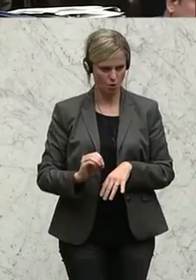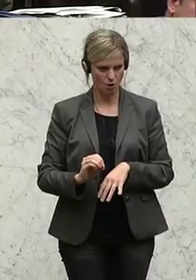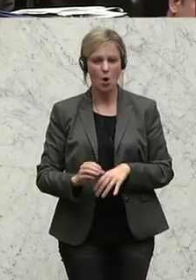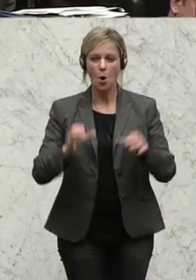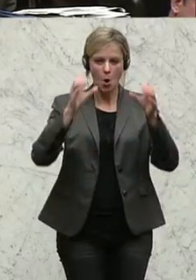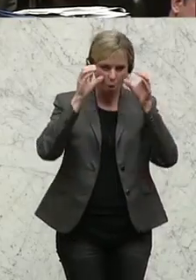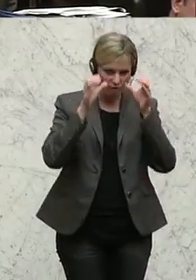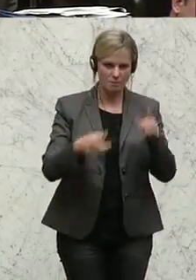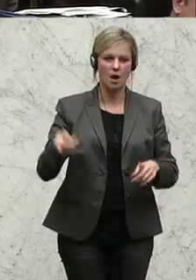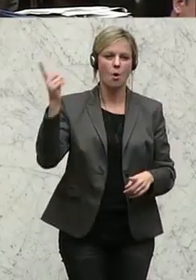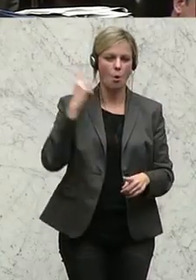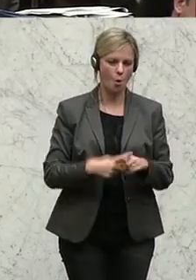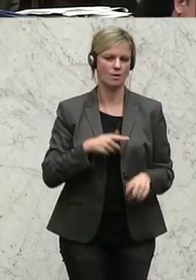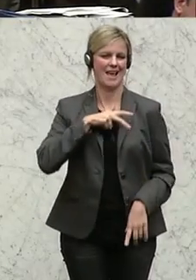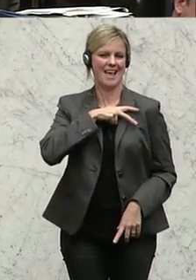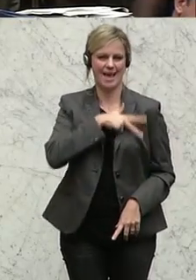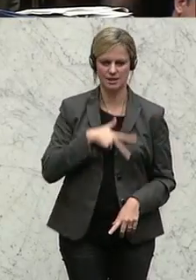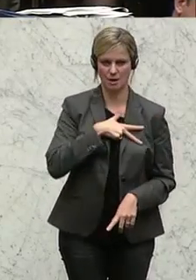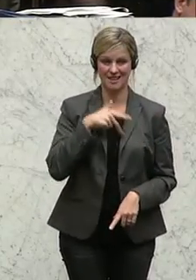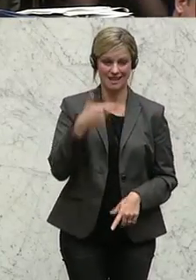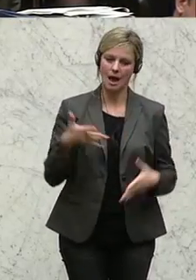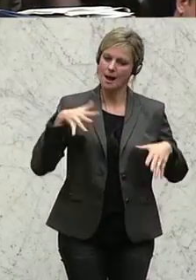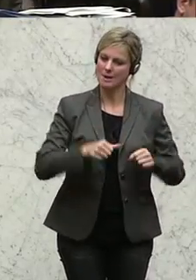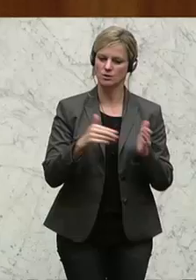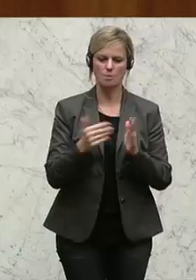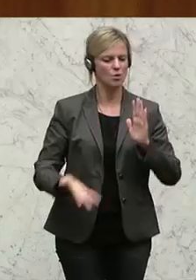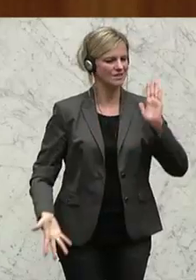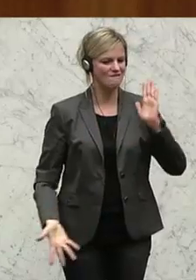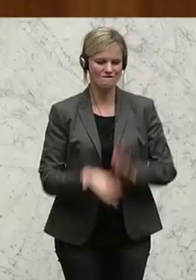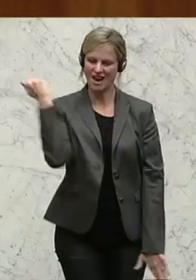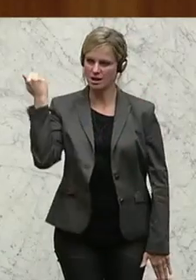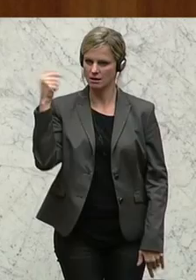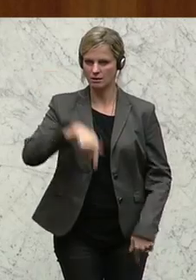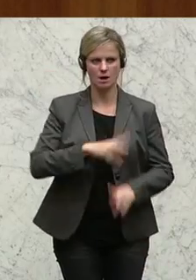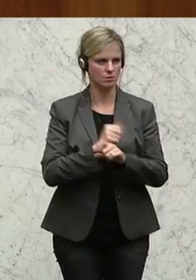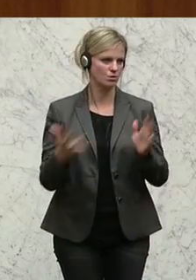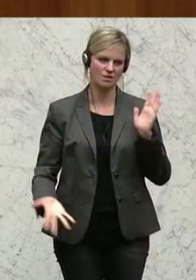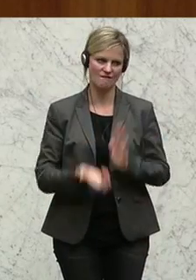SPÖ. Und dieses alte Machtsystem muss weg in diesem Land. Es muss weg.